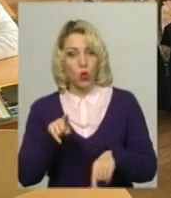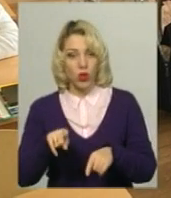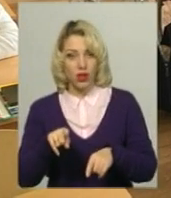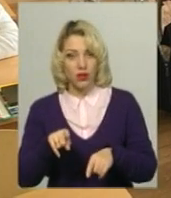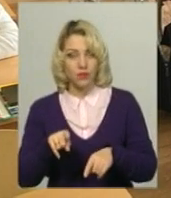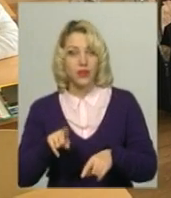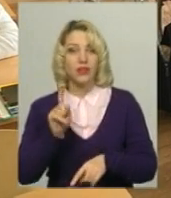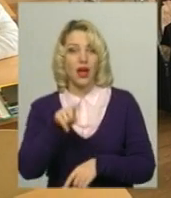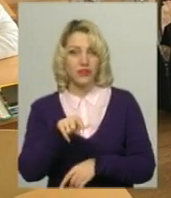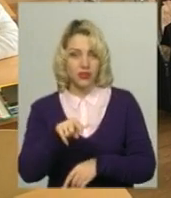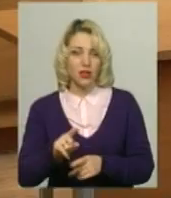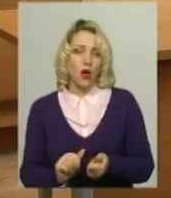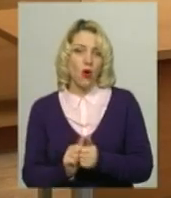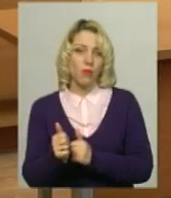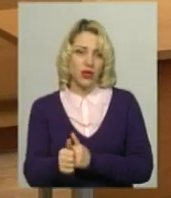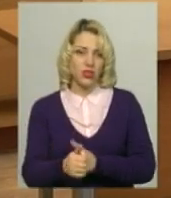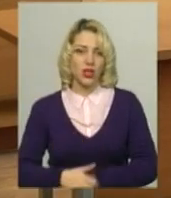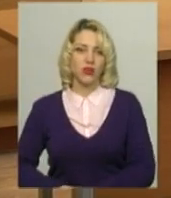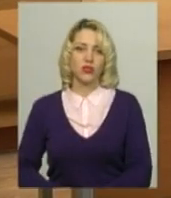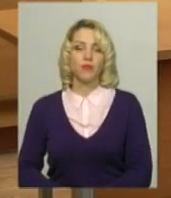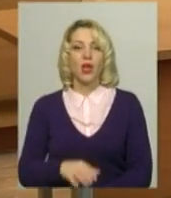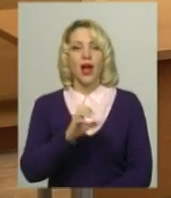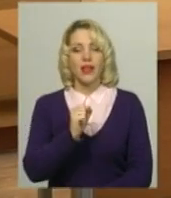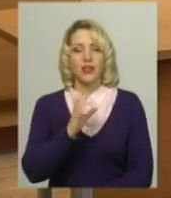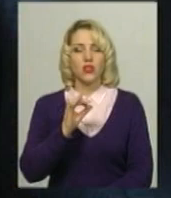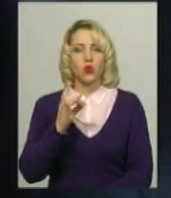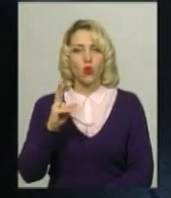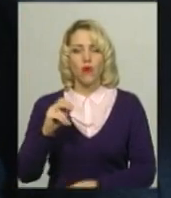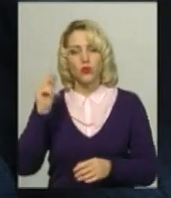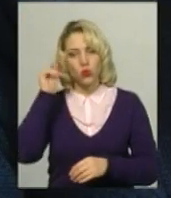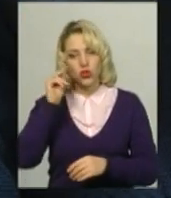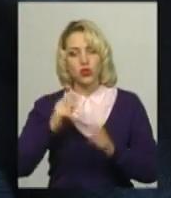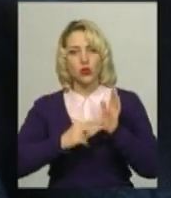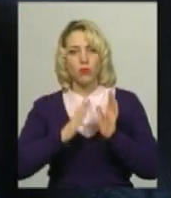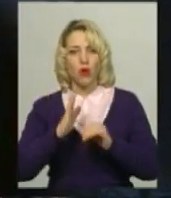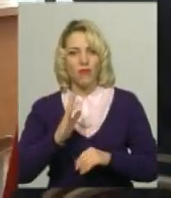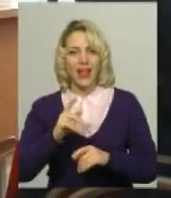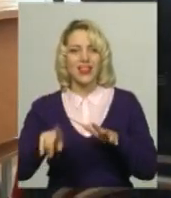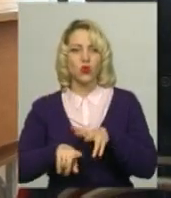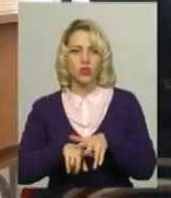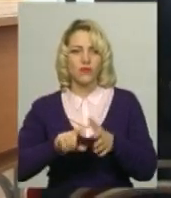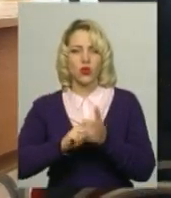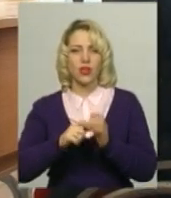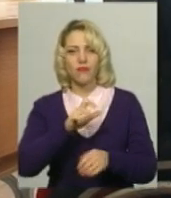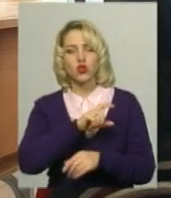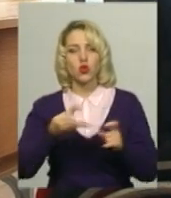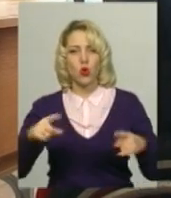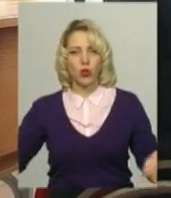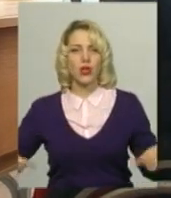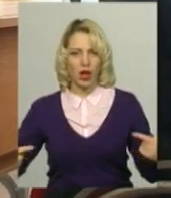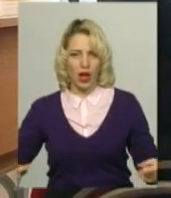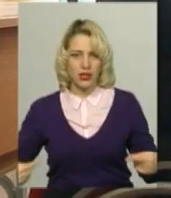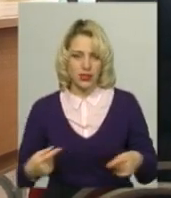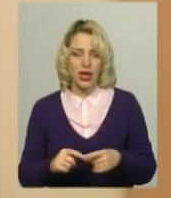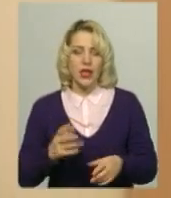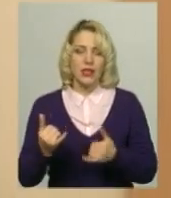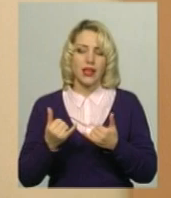навіть опережаю. Андрій Сороковський, учень сьомого ВВ інклюзивного класу, в школу приїжджає на колясці. Для пересування з